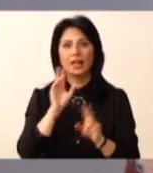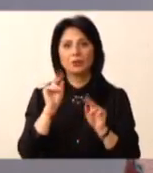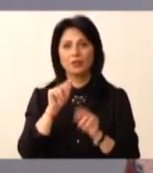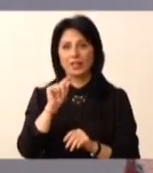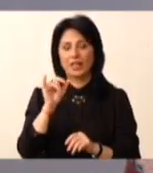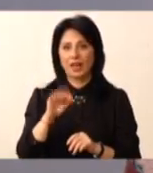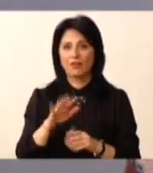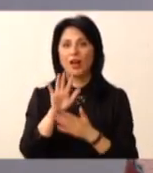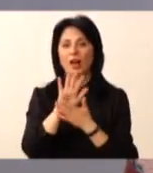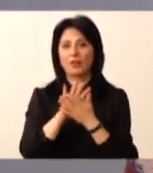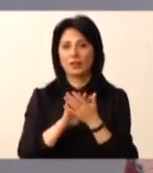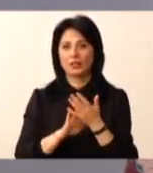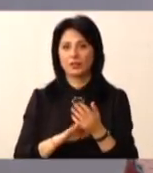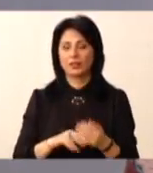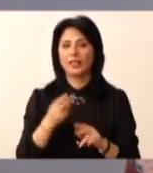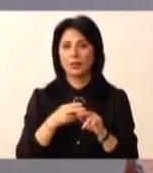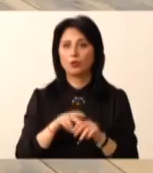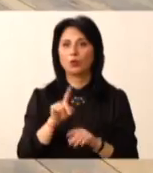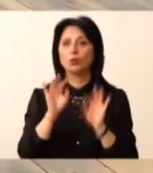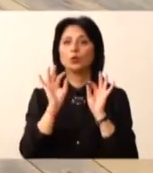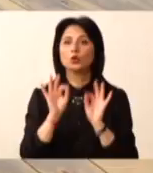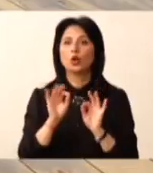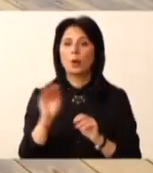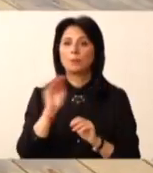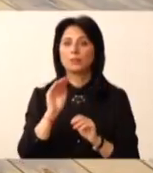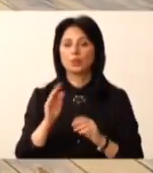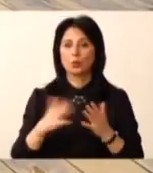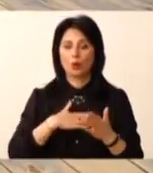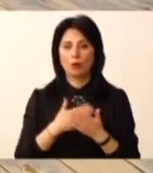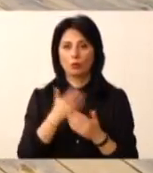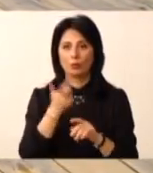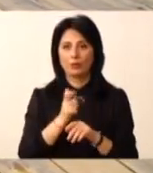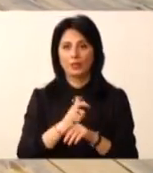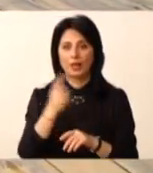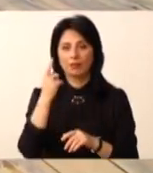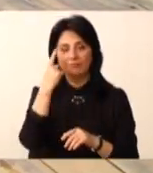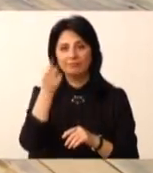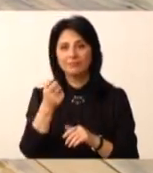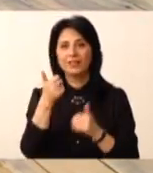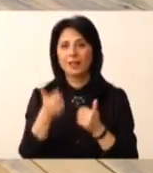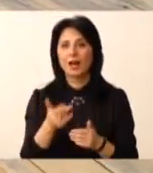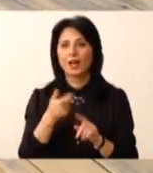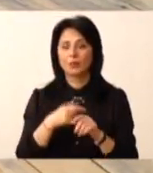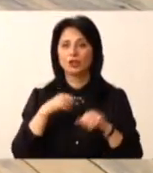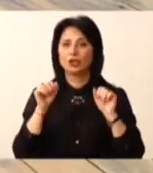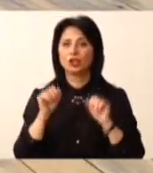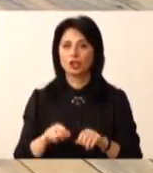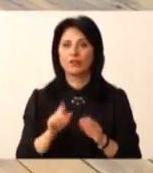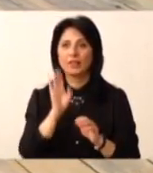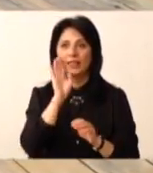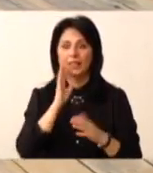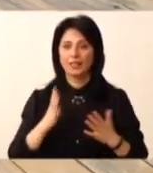თეა. გავაგრძელოთ. იმიტომ რომ სწორედ ფიზიკური აქტივობა იქნება ძალიან კარგი იმპულსი იმისათვის, რომ ჩვენ შევძლოთ